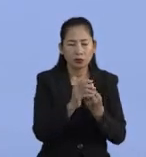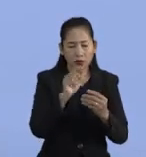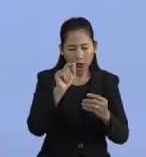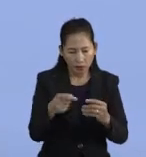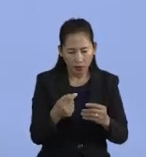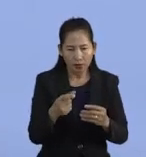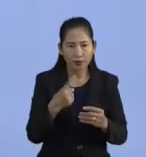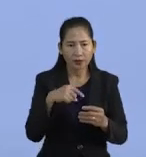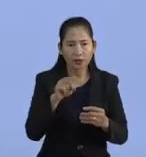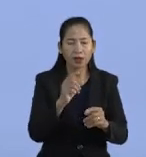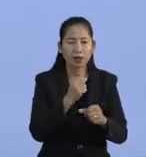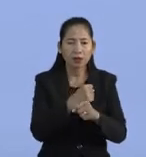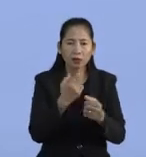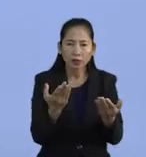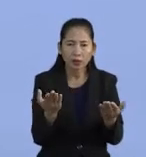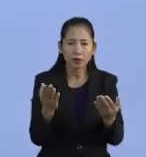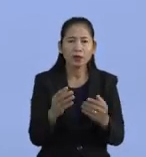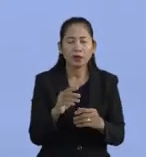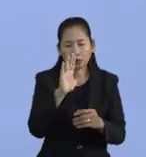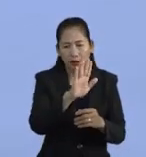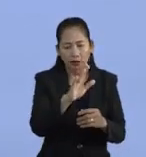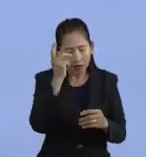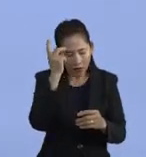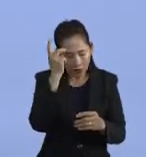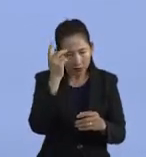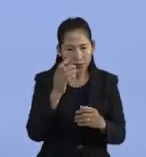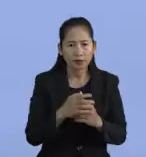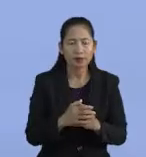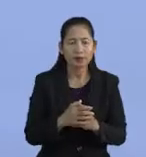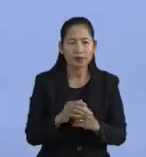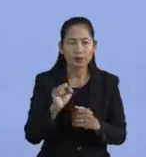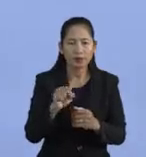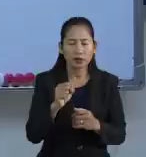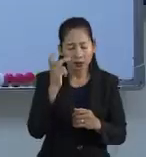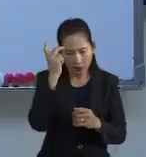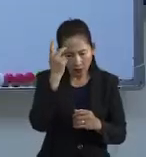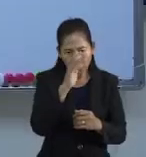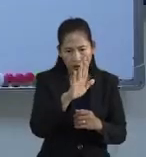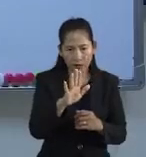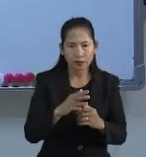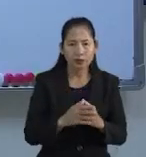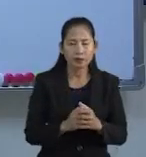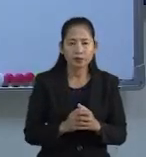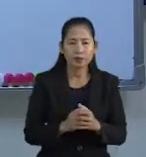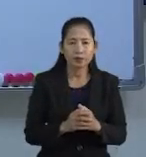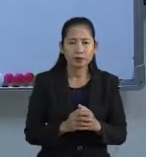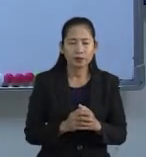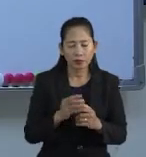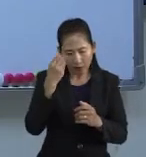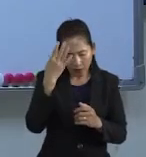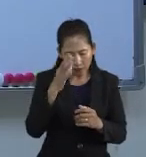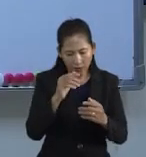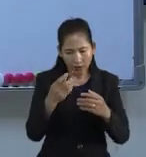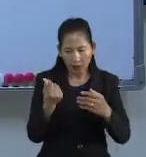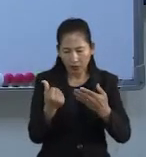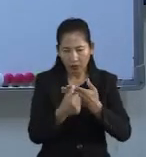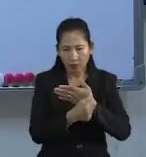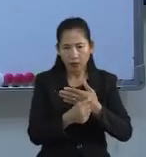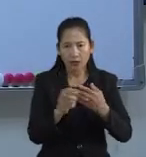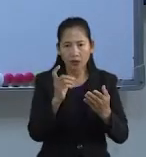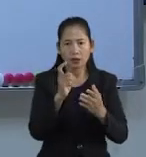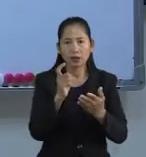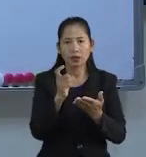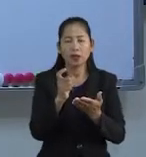tôn nước ta thì tại thời điểm đây còn nè còn kịch mà tịt tầm mới con và còn kịch tầm mới làm bay rồi làm lại lệ tam tôn